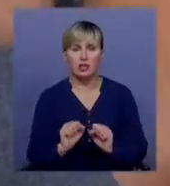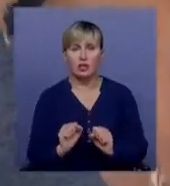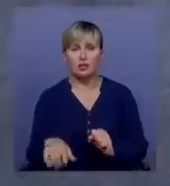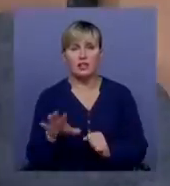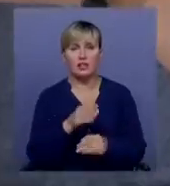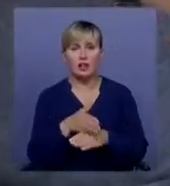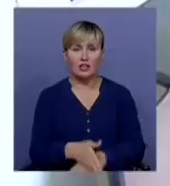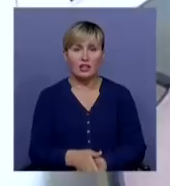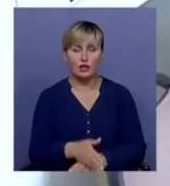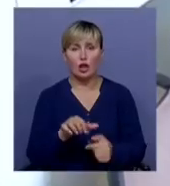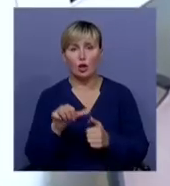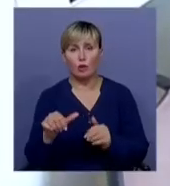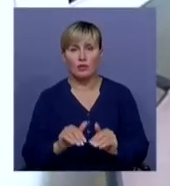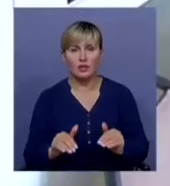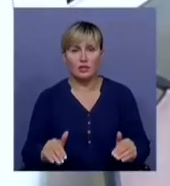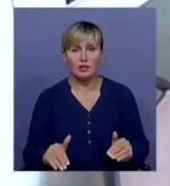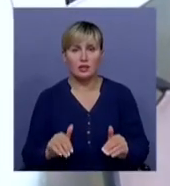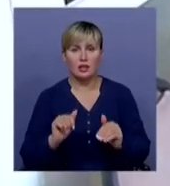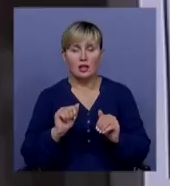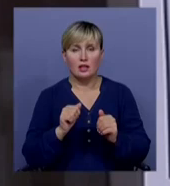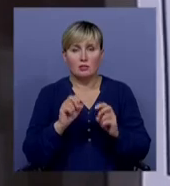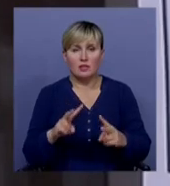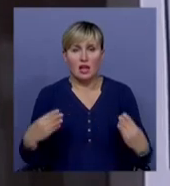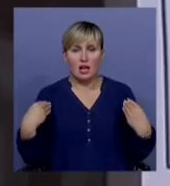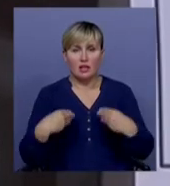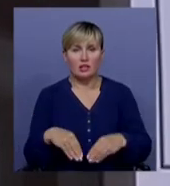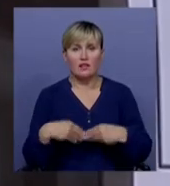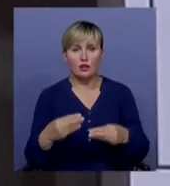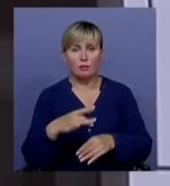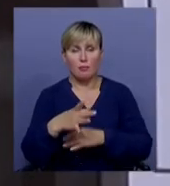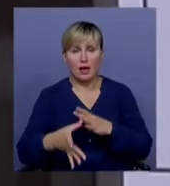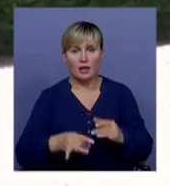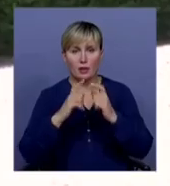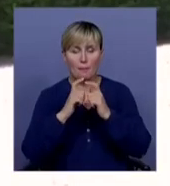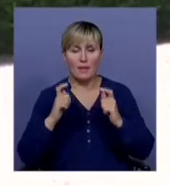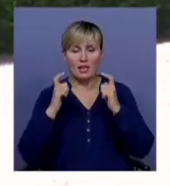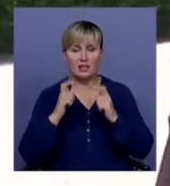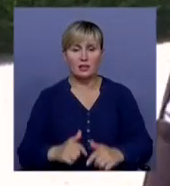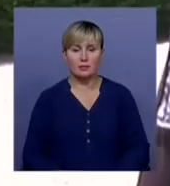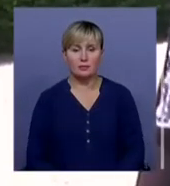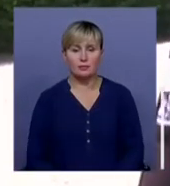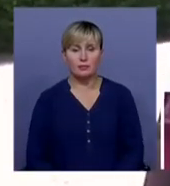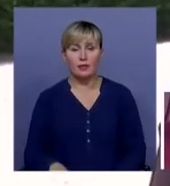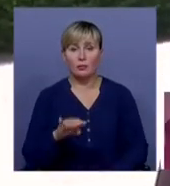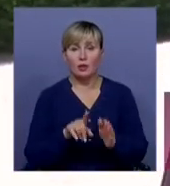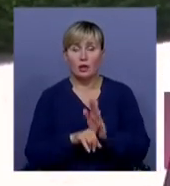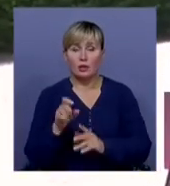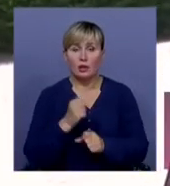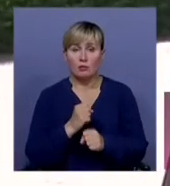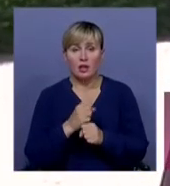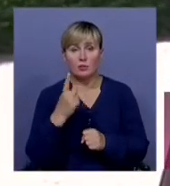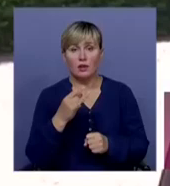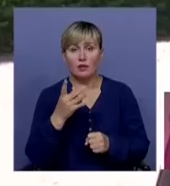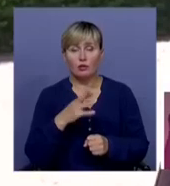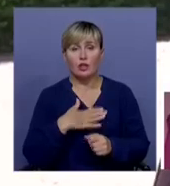Всех входящих в здание, кроме детей, облачают в защитные костюмы, выдают бахилы и маски. Балабахша? Мы начали работать с 1 июня.